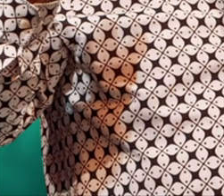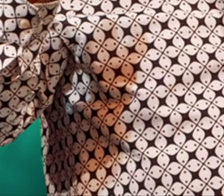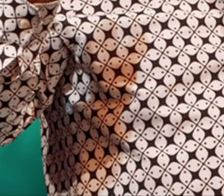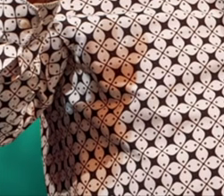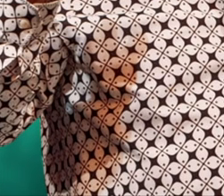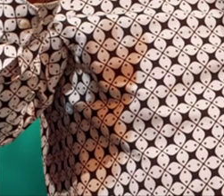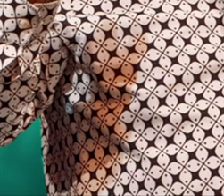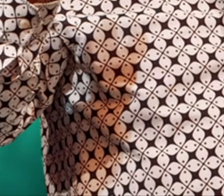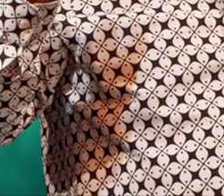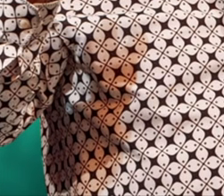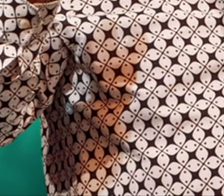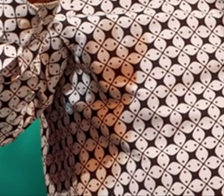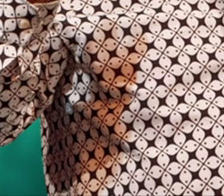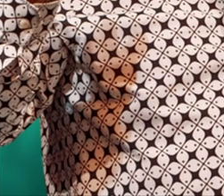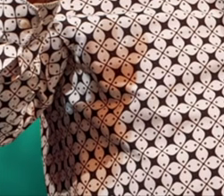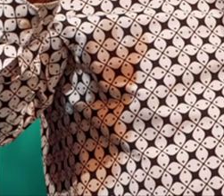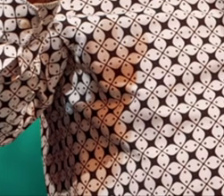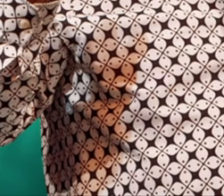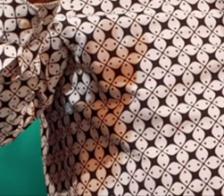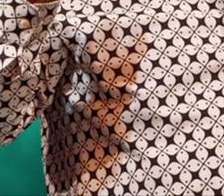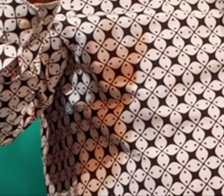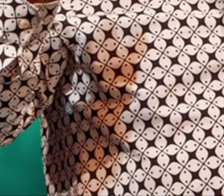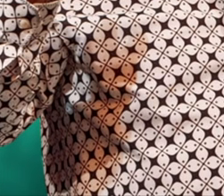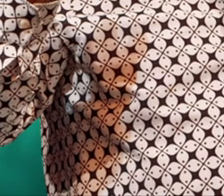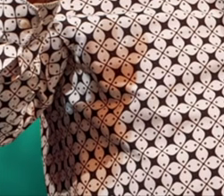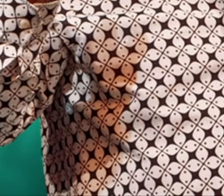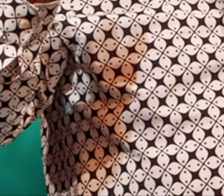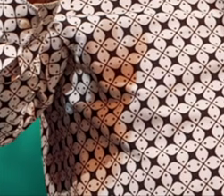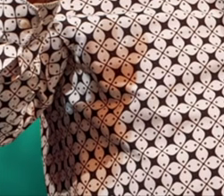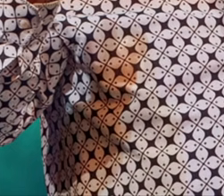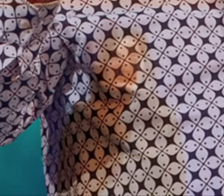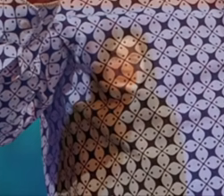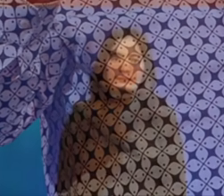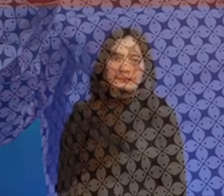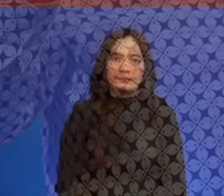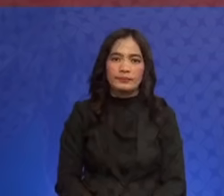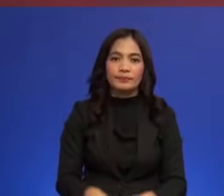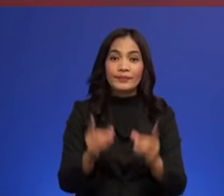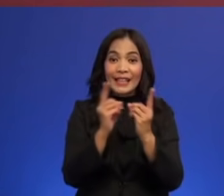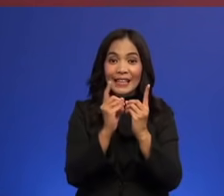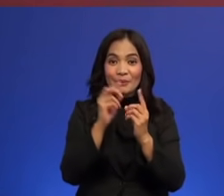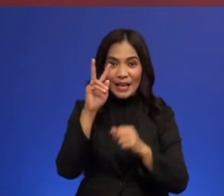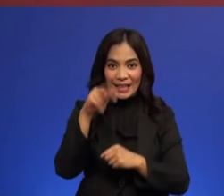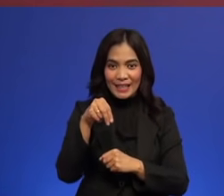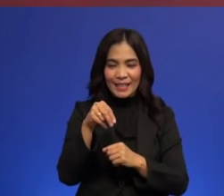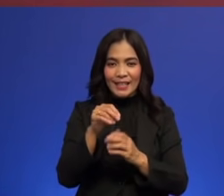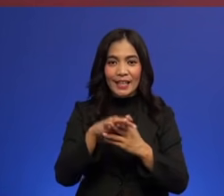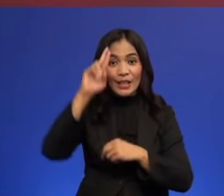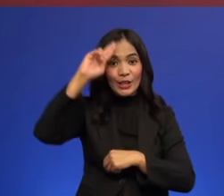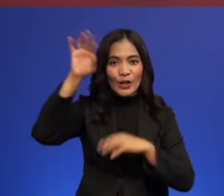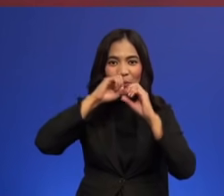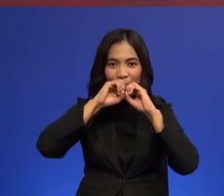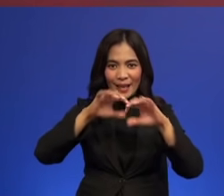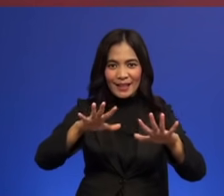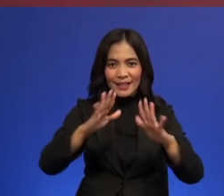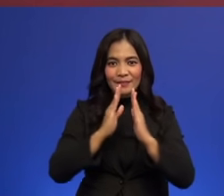dan doa malam setiap Jumat 6:30, ya. Sampai jumpa, Tuhan memberkati saudara sekalian.